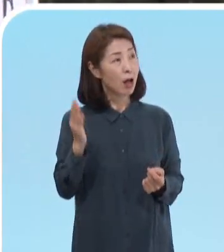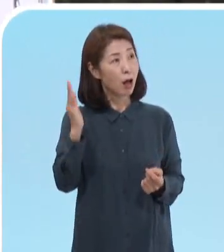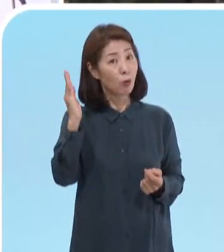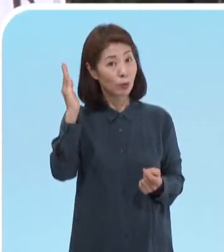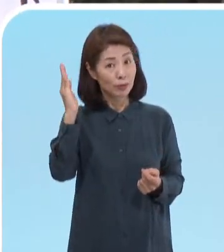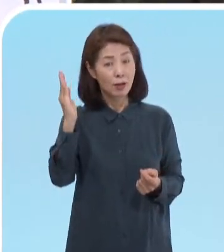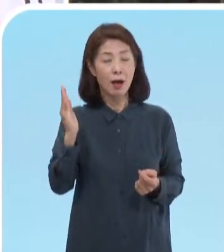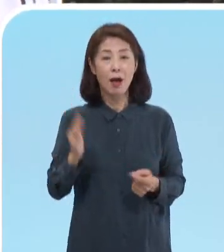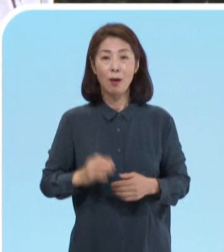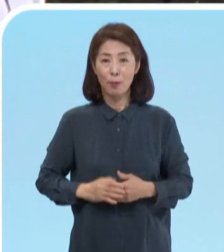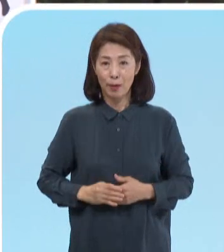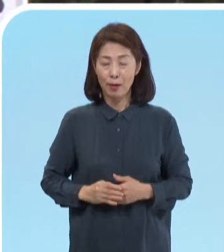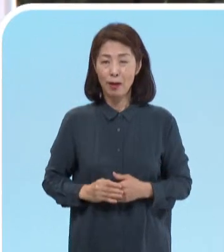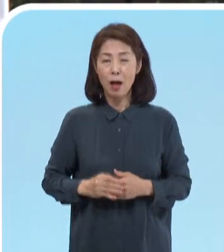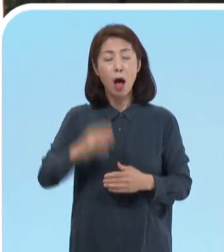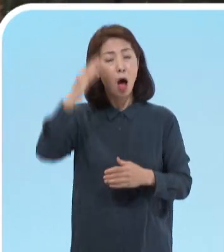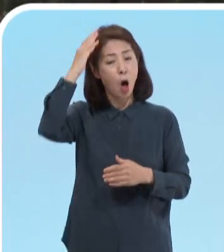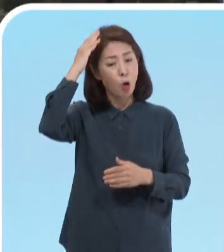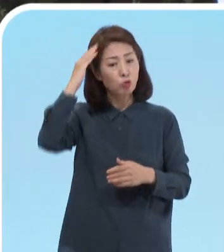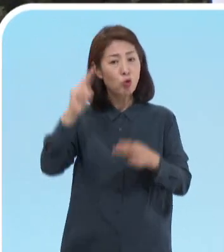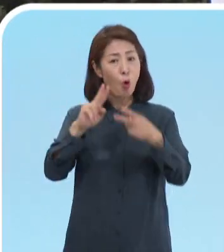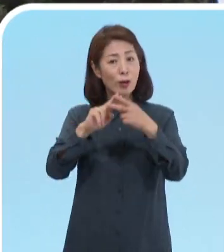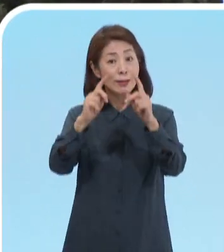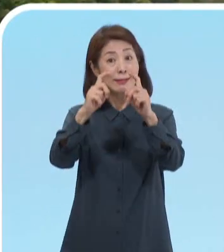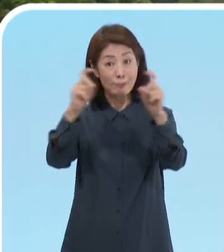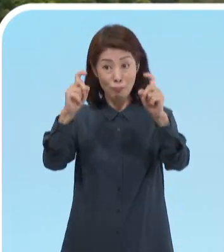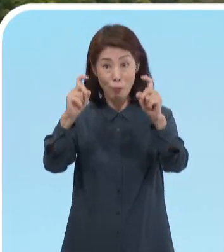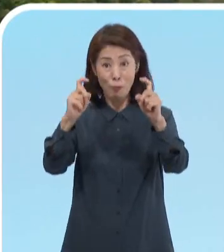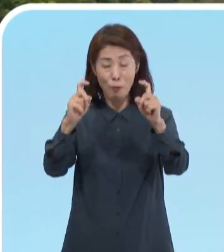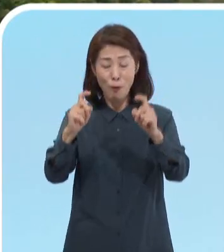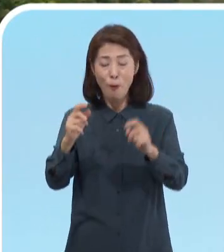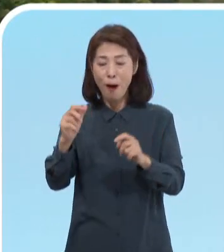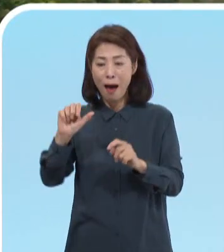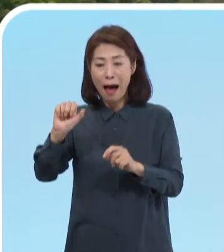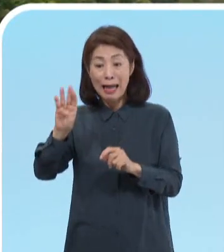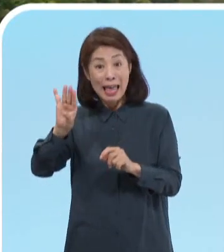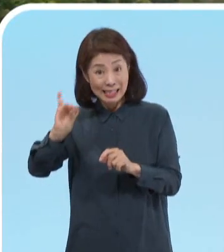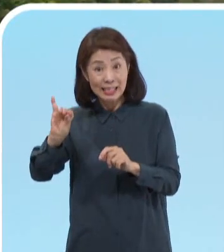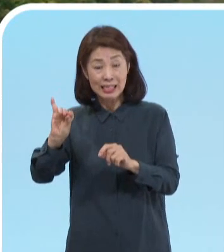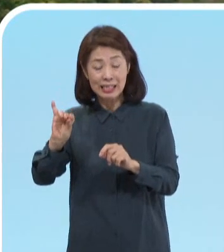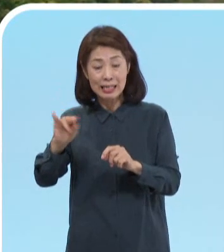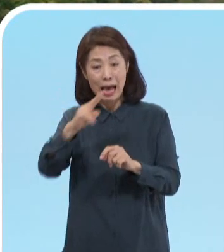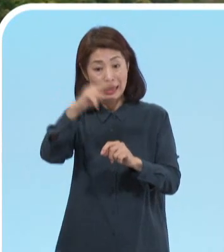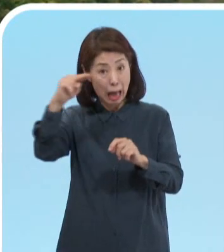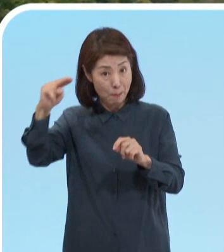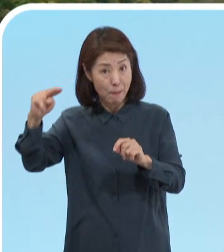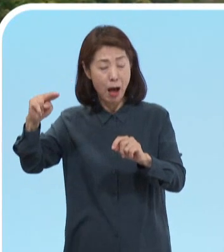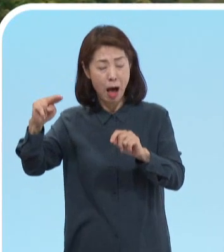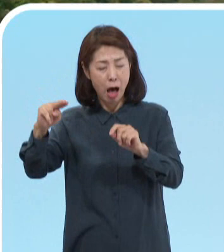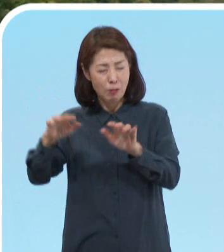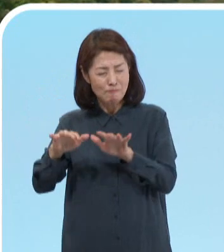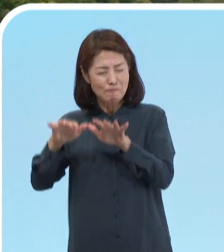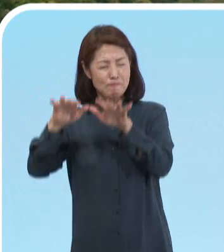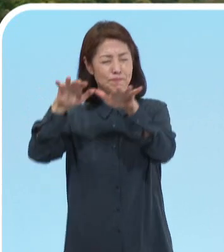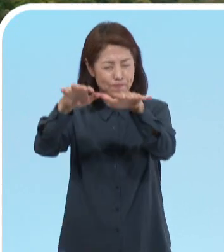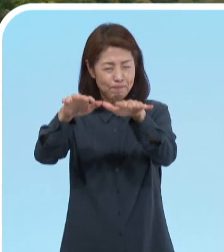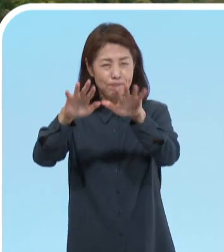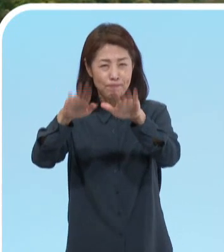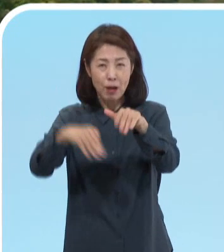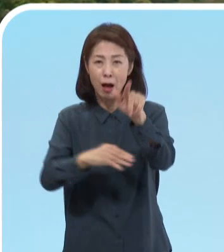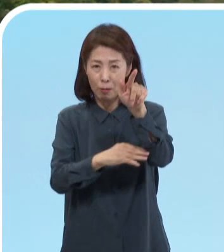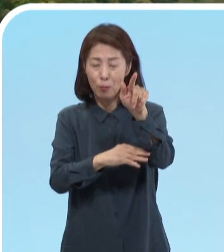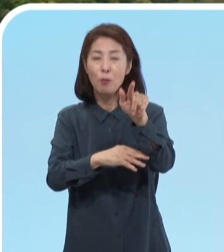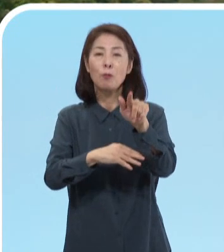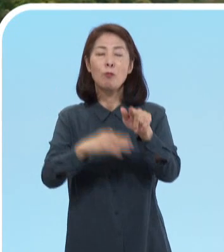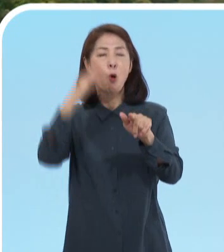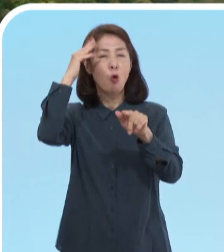ね、実はこの黒井城って言われる明智光秀がこの丹波攻めの最後の城落としとしたのがこの黒